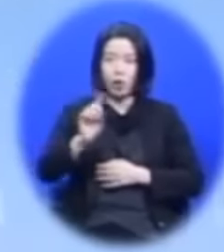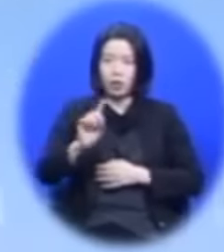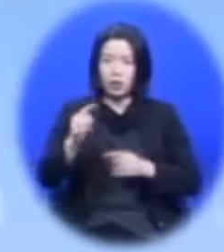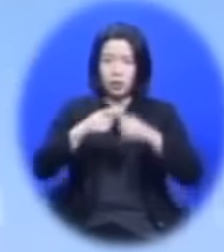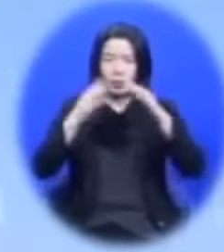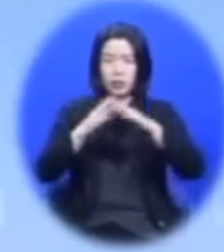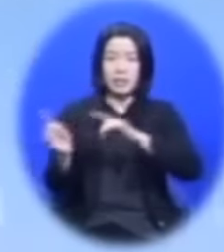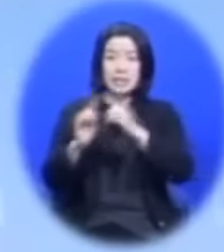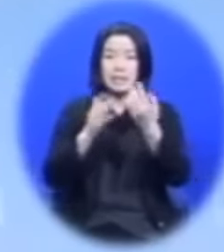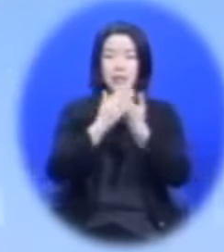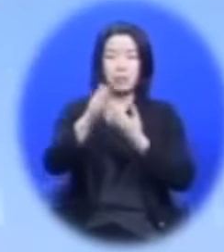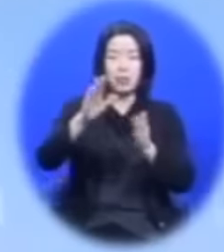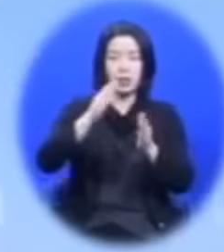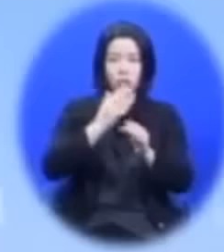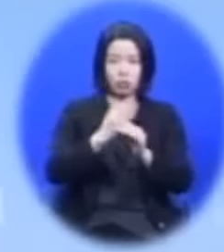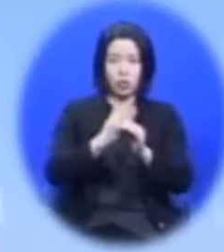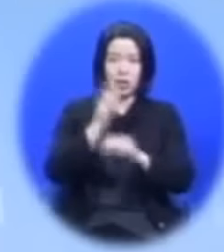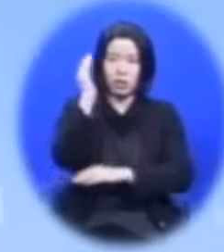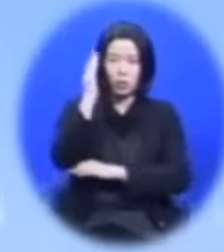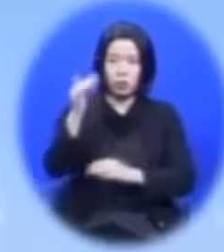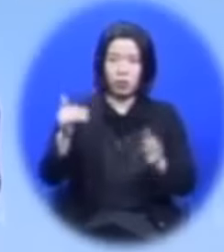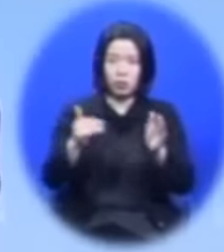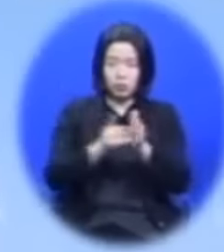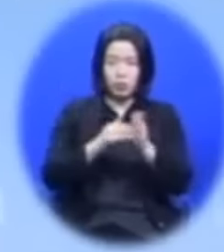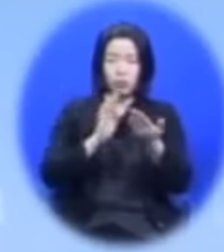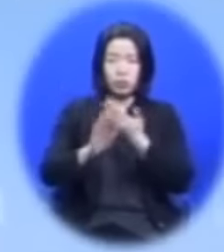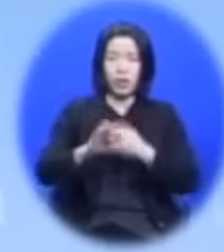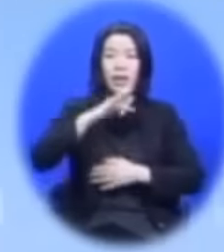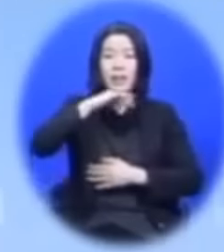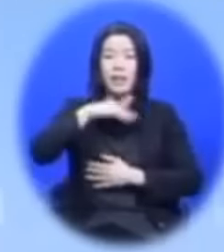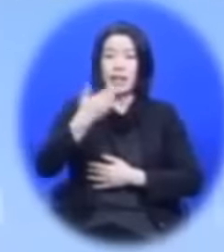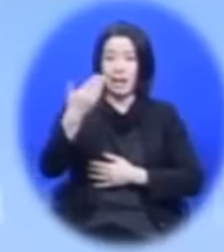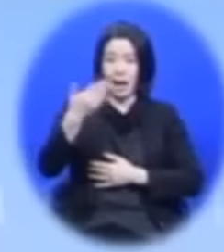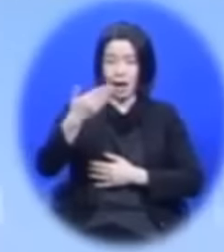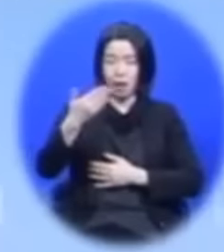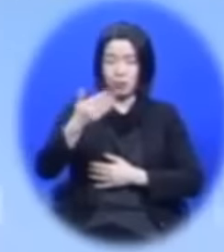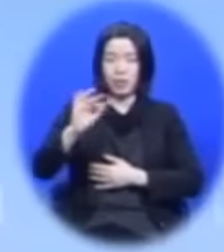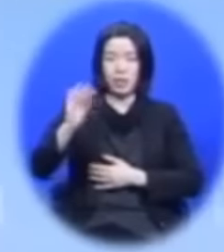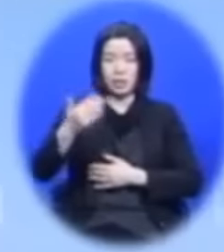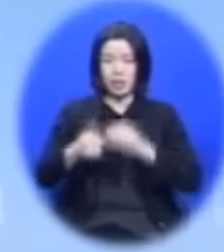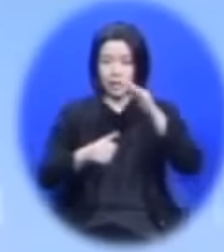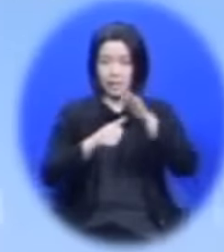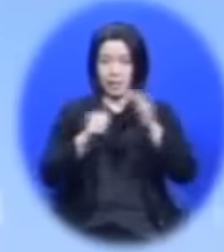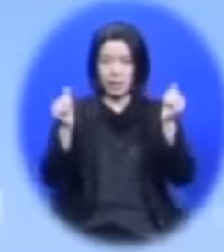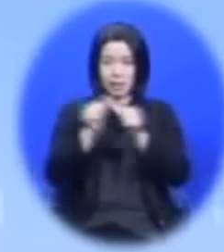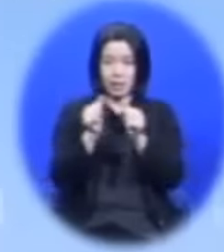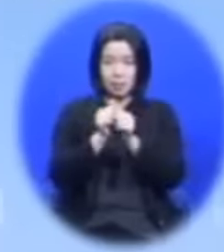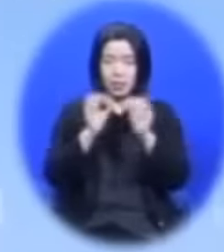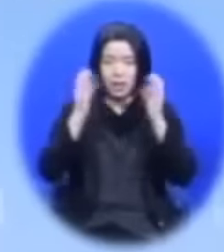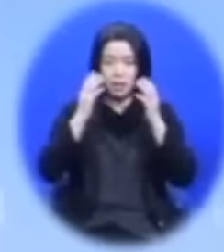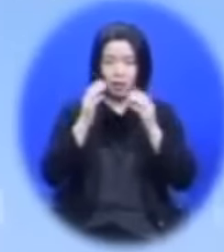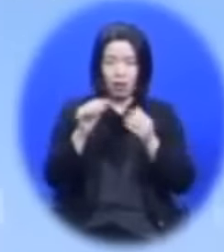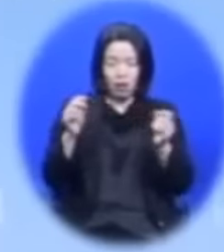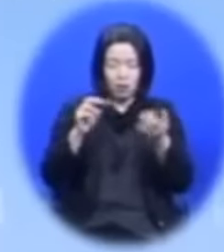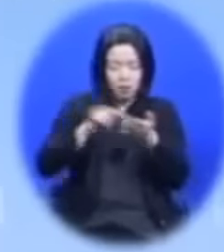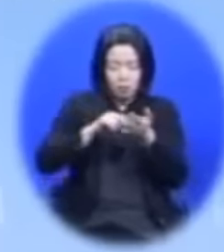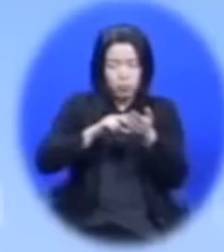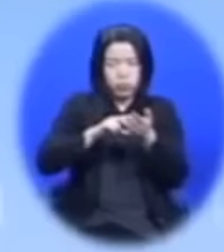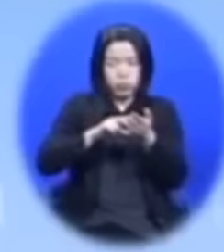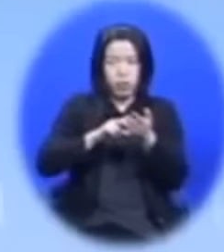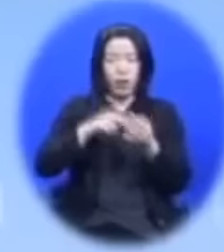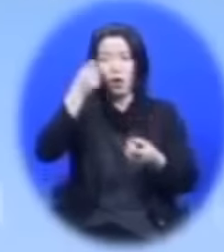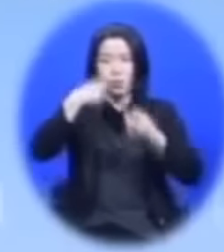하셨는데 설교하시고 난 다음에 9살쯤 된 남자아이가 그냥 부들부들 떨면서